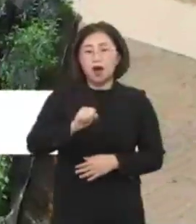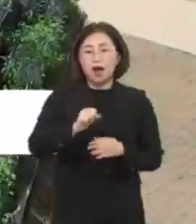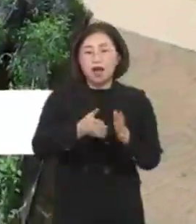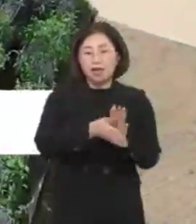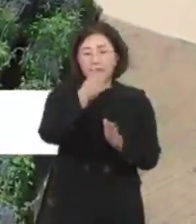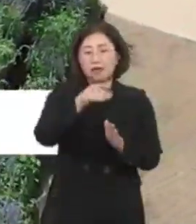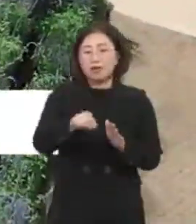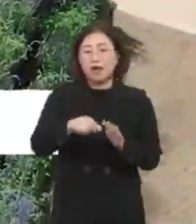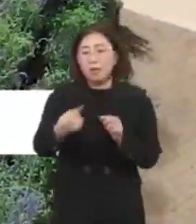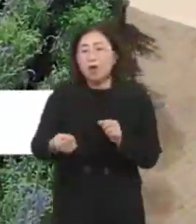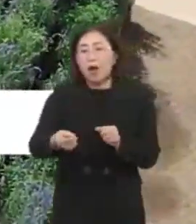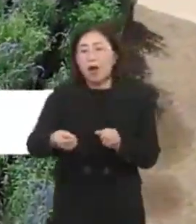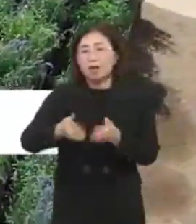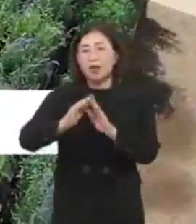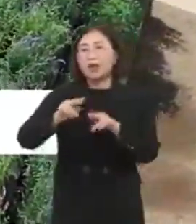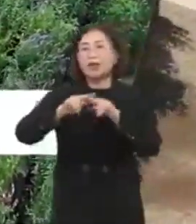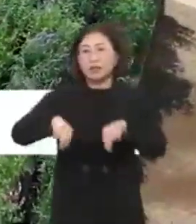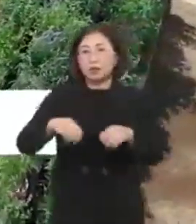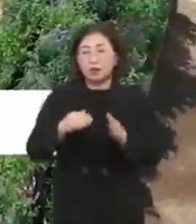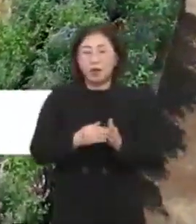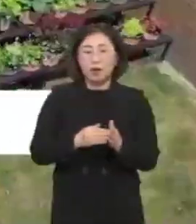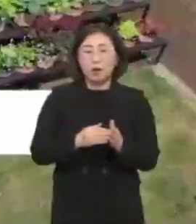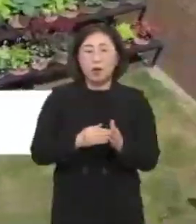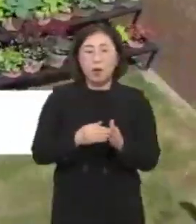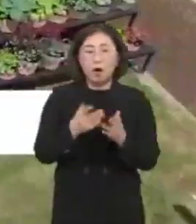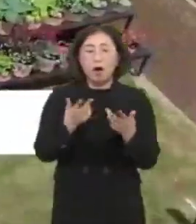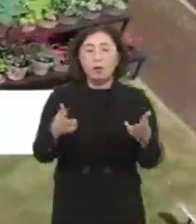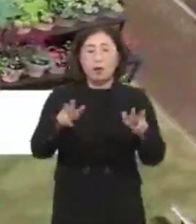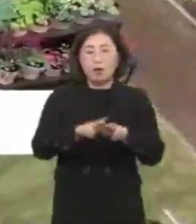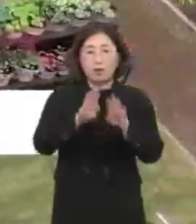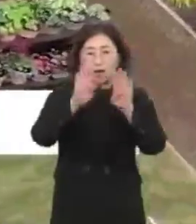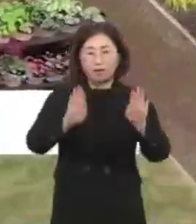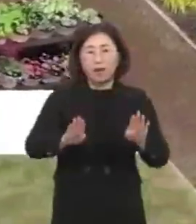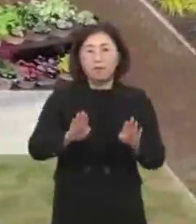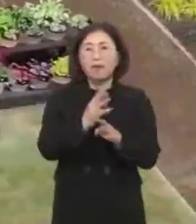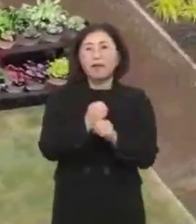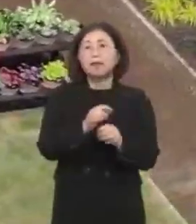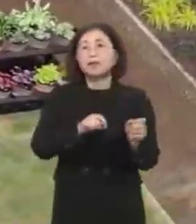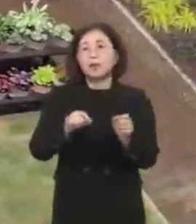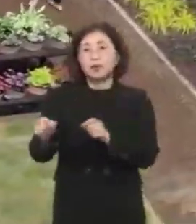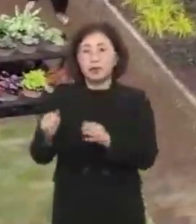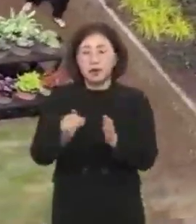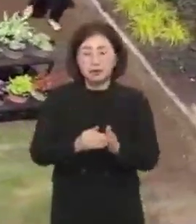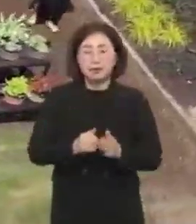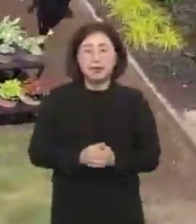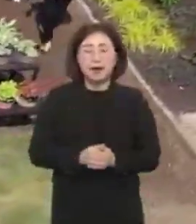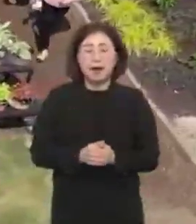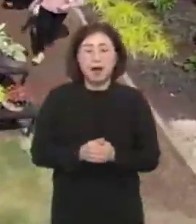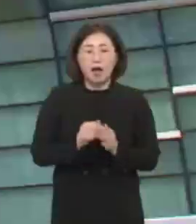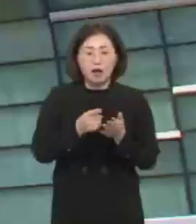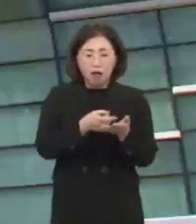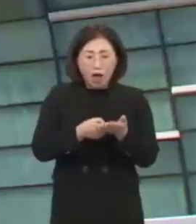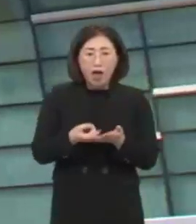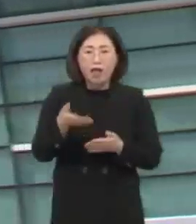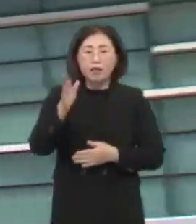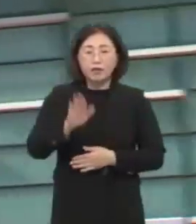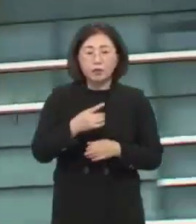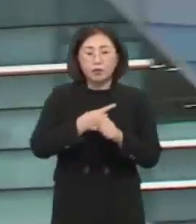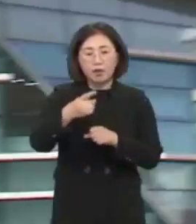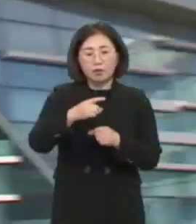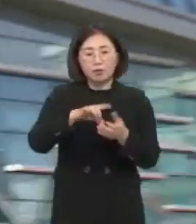신축은 철회했고 가장 큰 역점 사업이던 정원 박람회도 연기했습니다. 이런 노력에도 불구하고 내년에도 세수